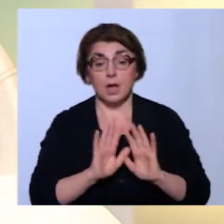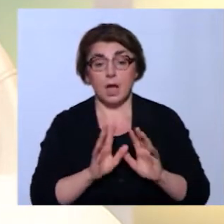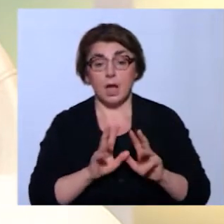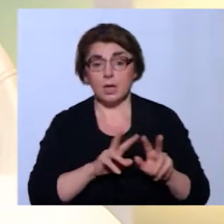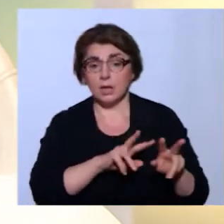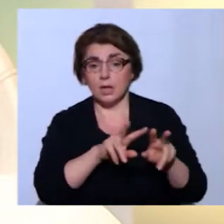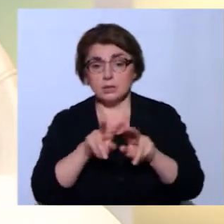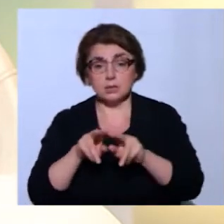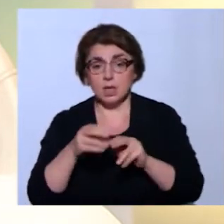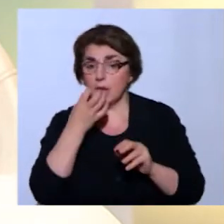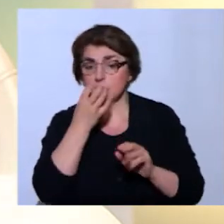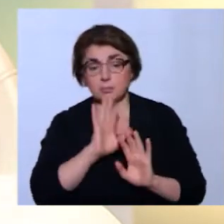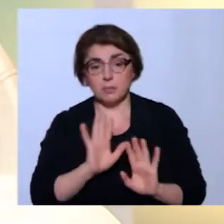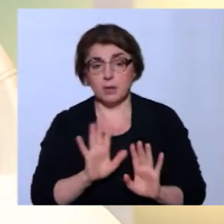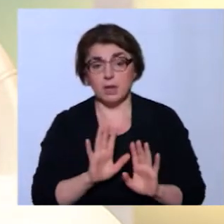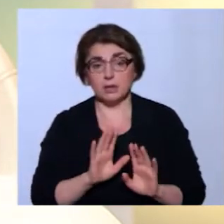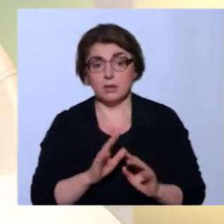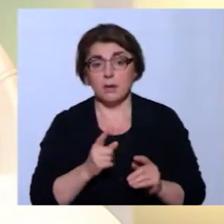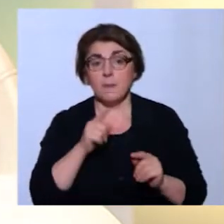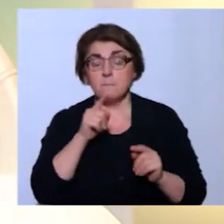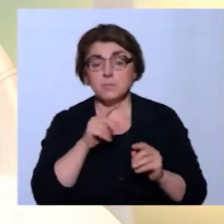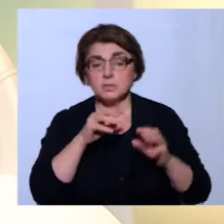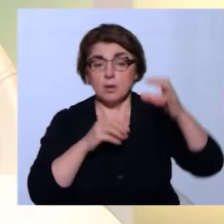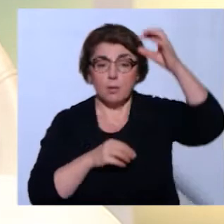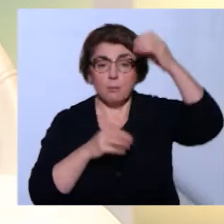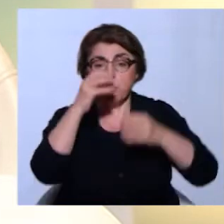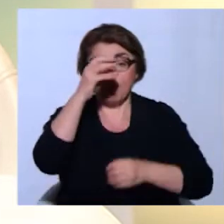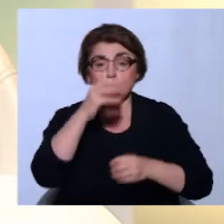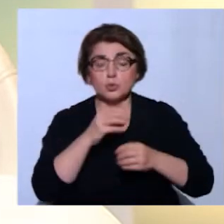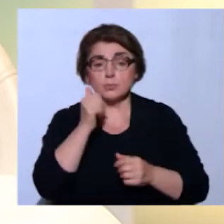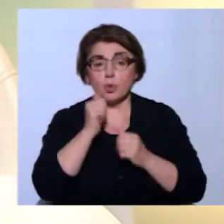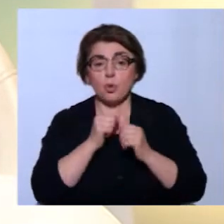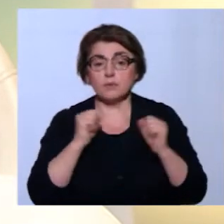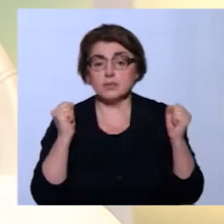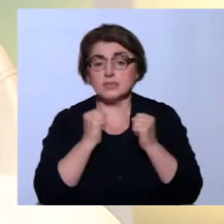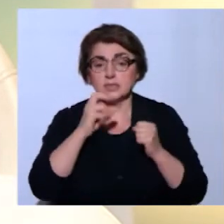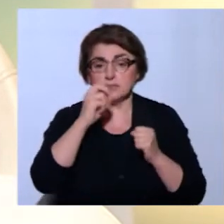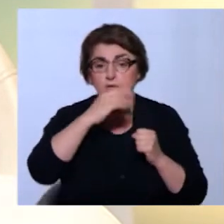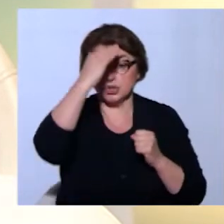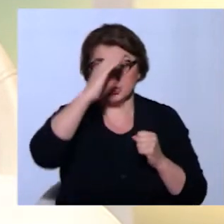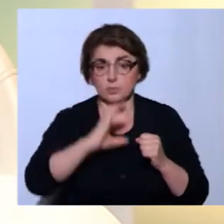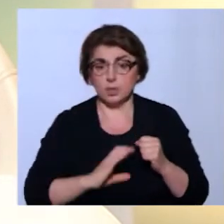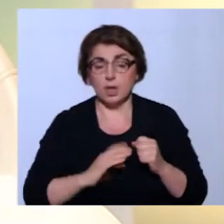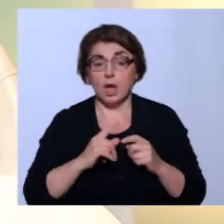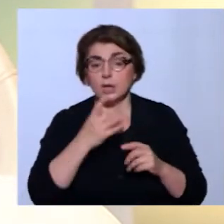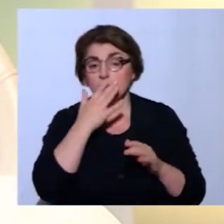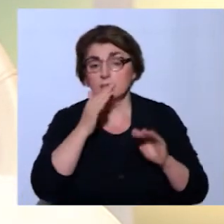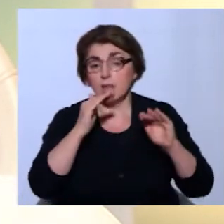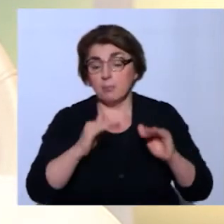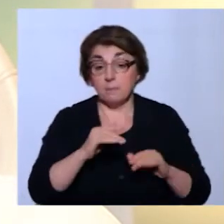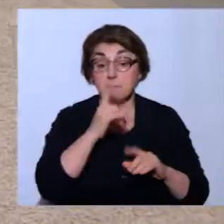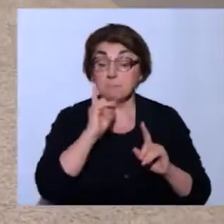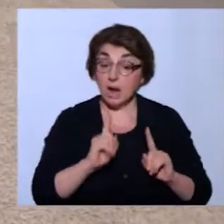არათანაბრად თბება და აი მის პოლუსებზე ყოველთვის ცივი კლიმატია და დაბალი ტემპერატურაა და